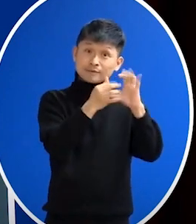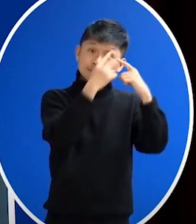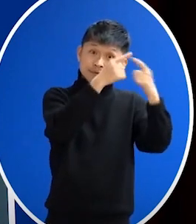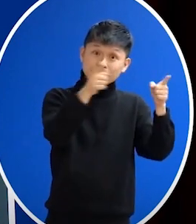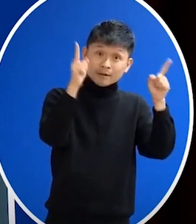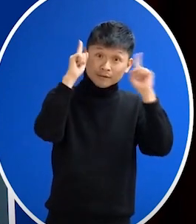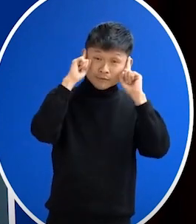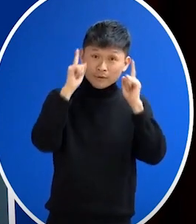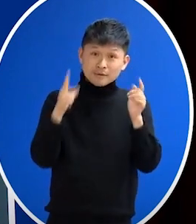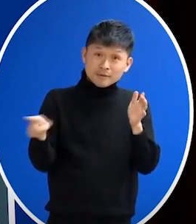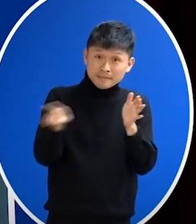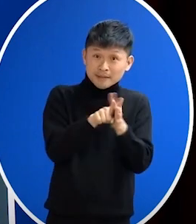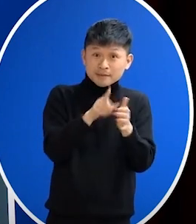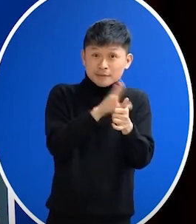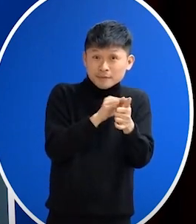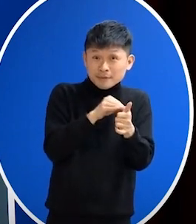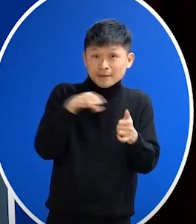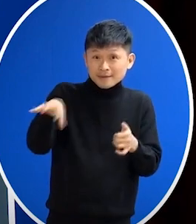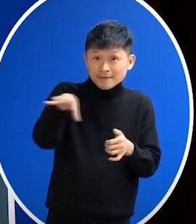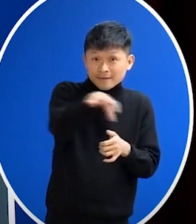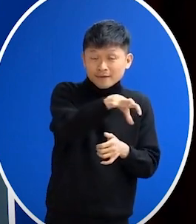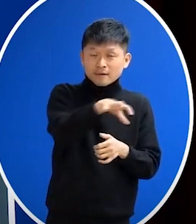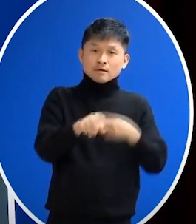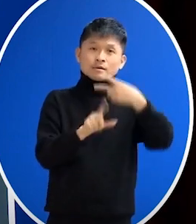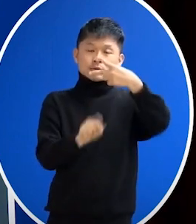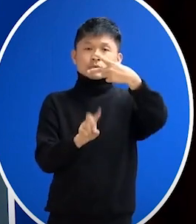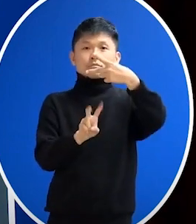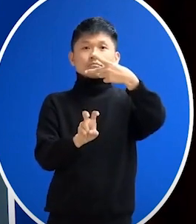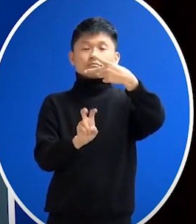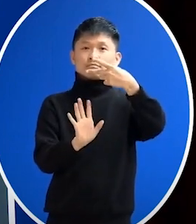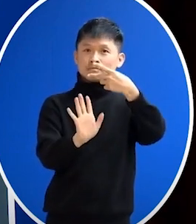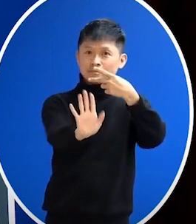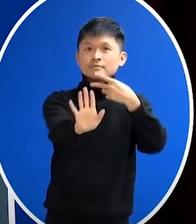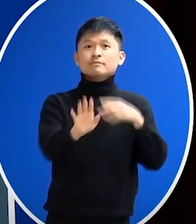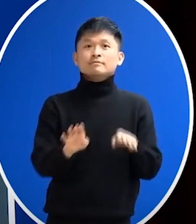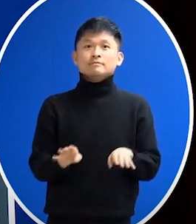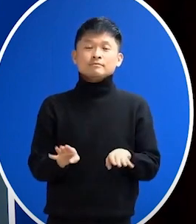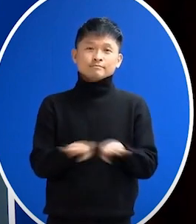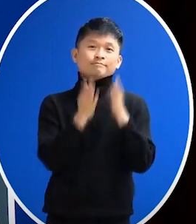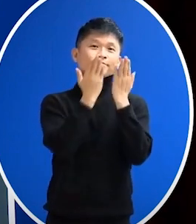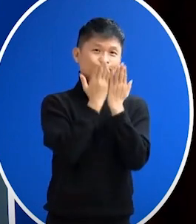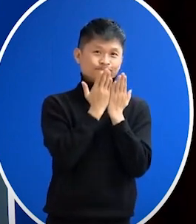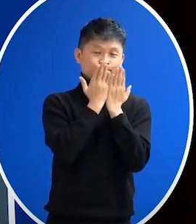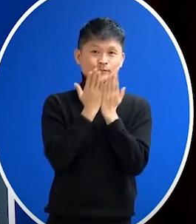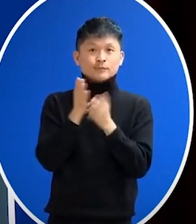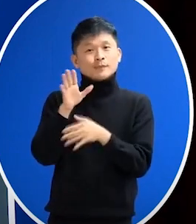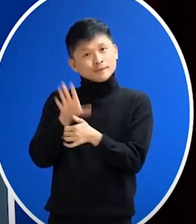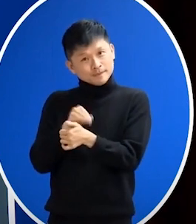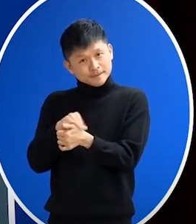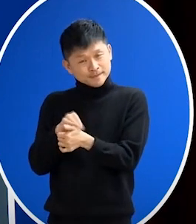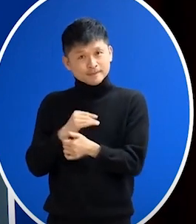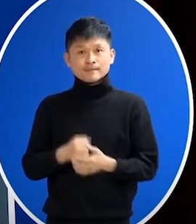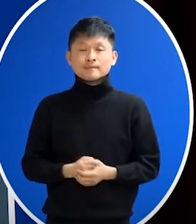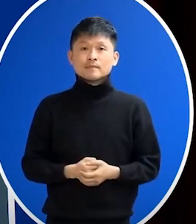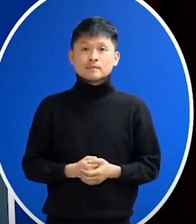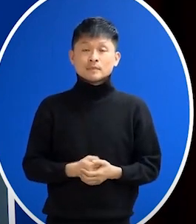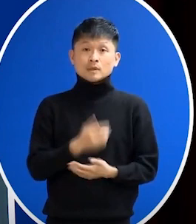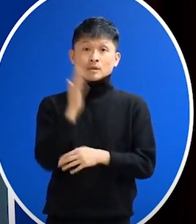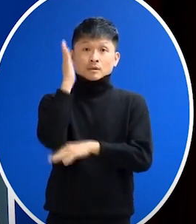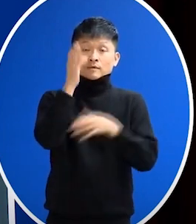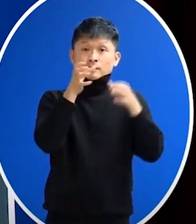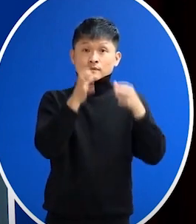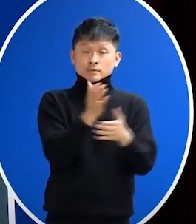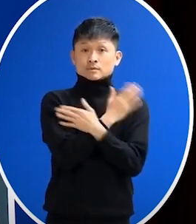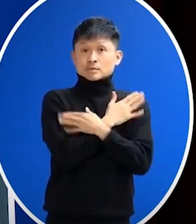的机构，也会在2月22号以后来开学跟上课。那么公立幼儿